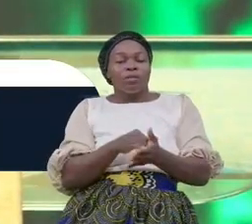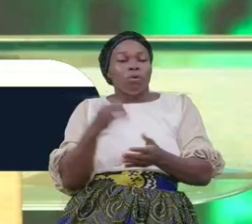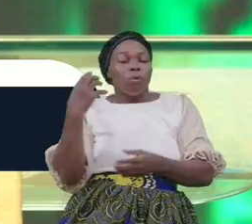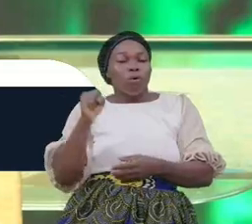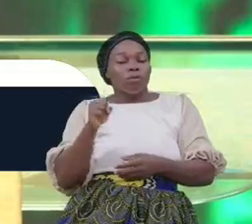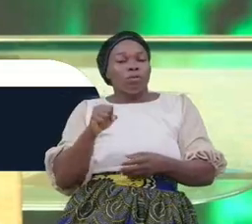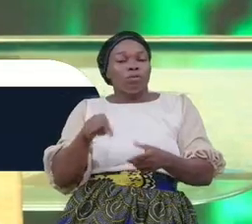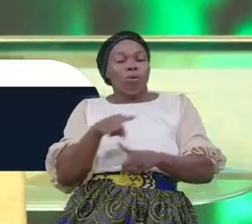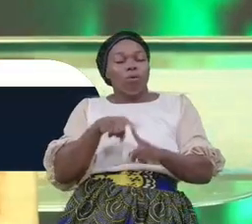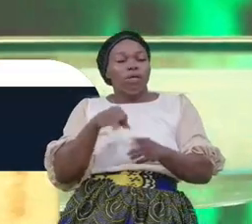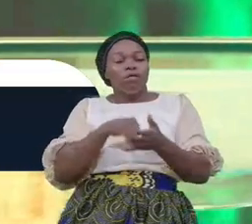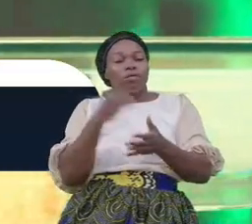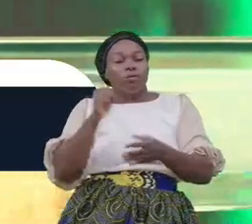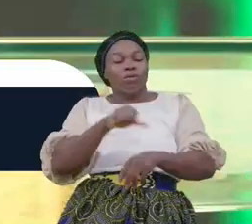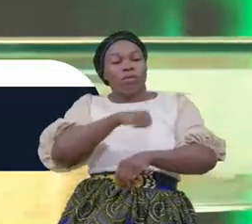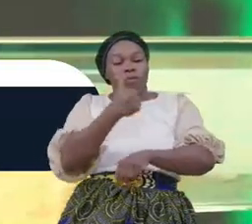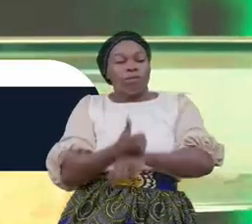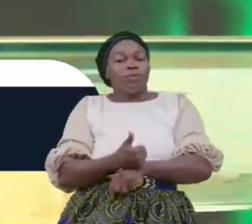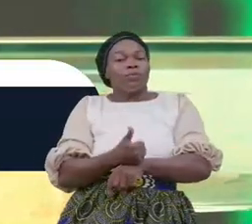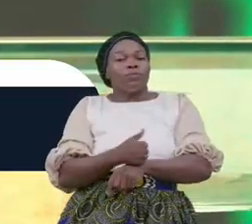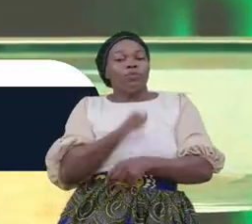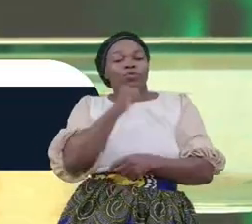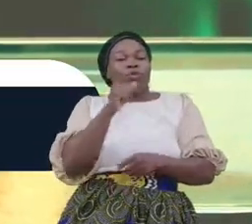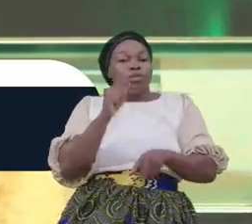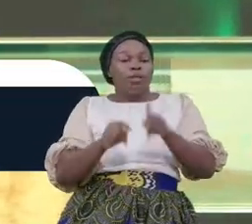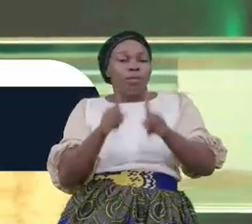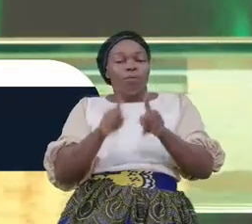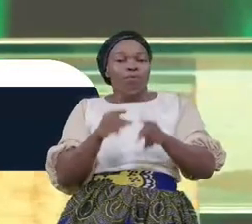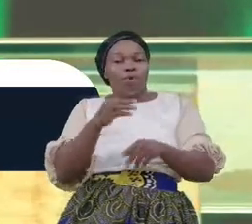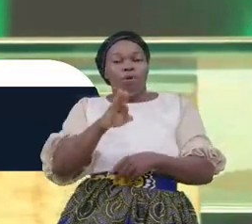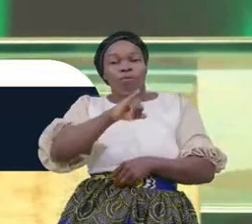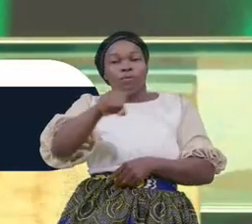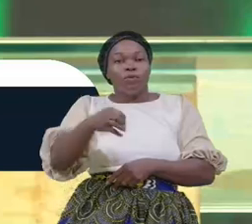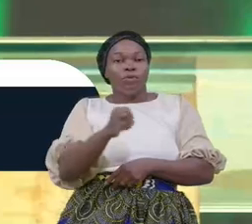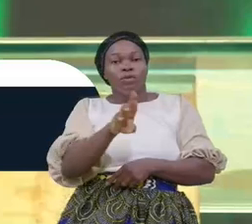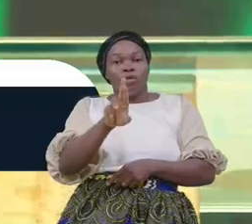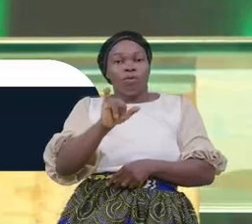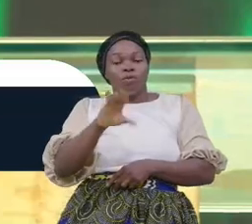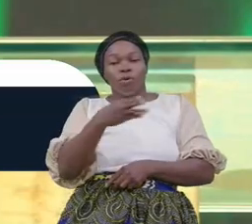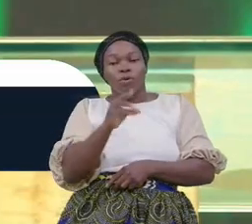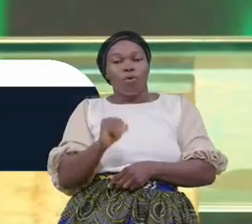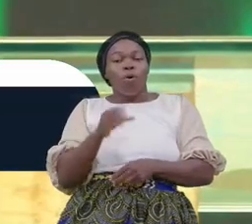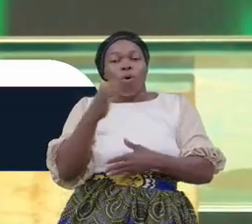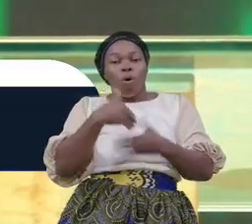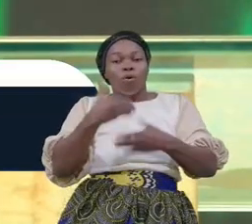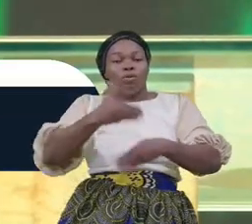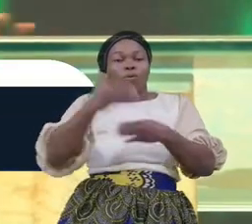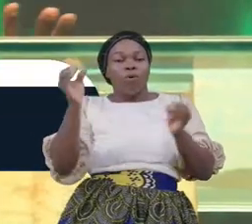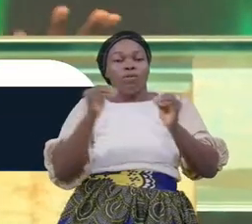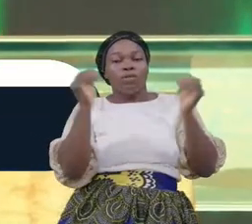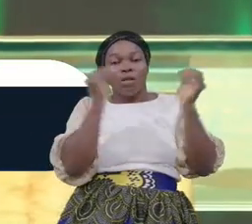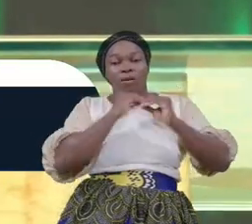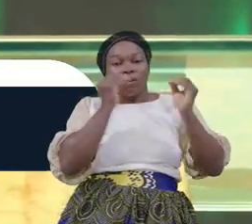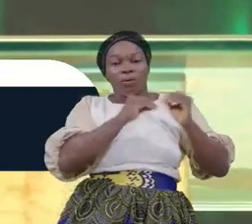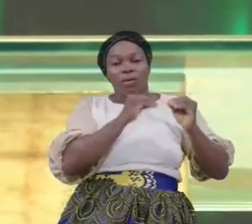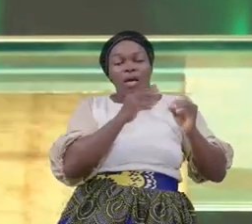établi. Ce n'est pas que oui, les gens de Jéricho, ils ne sont rien. Toutes les murailles, ça, c'est rien. Même quelle que